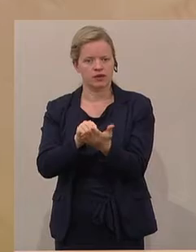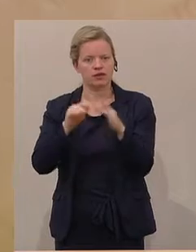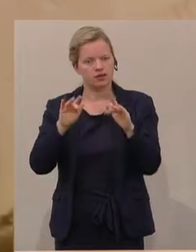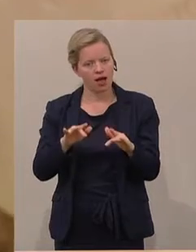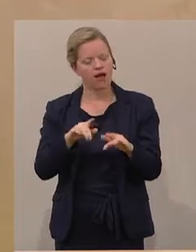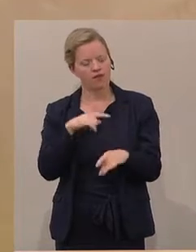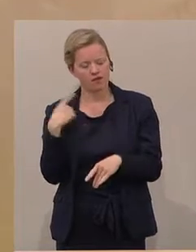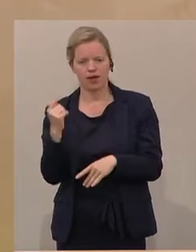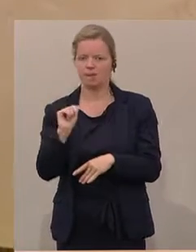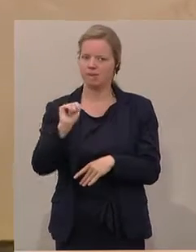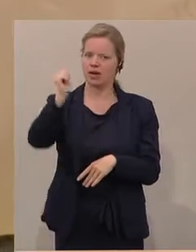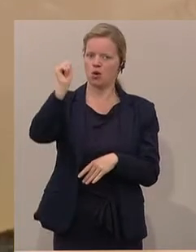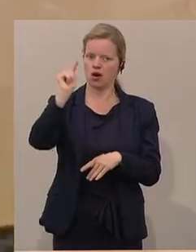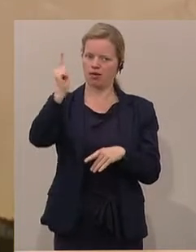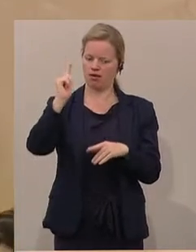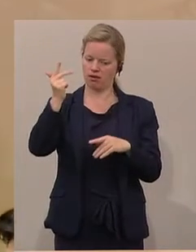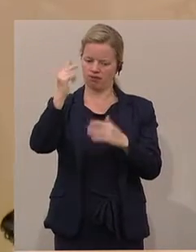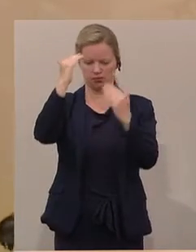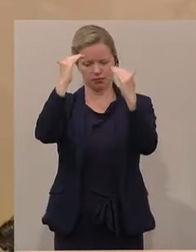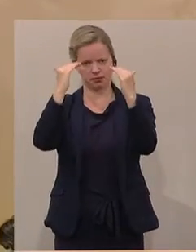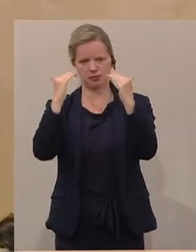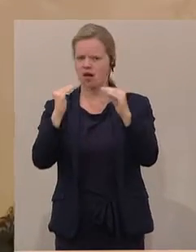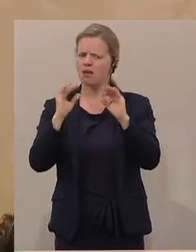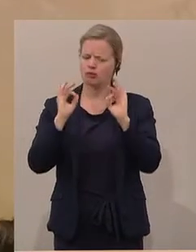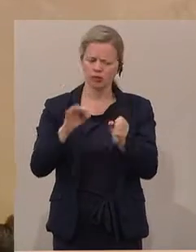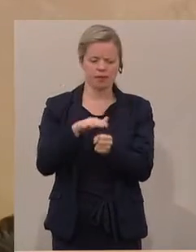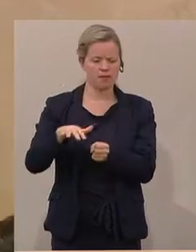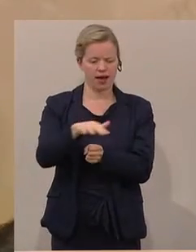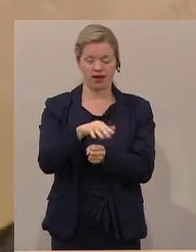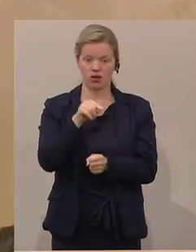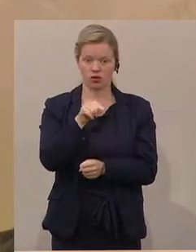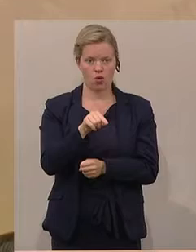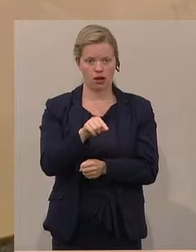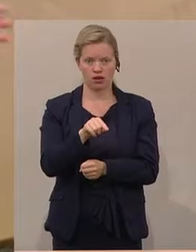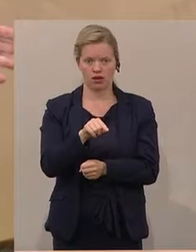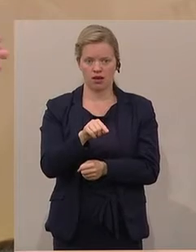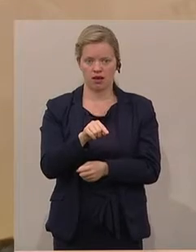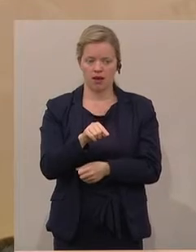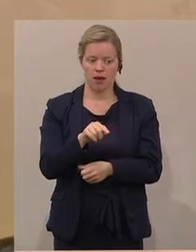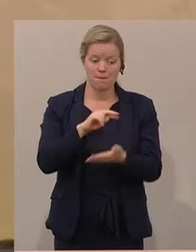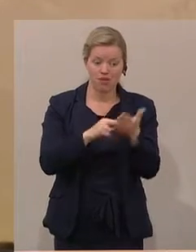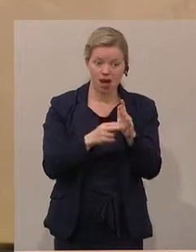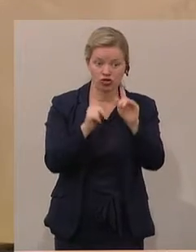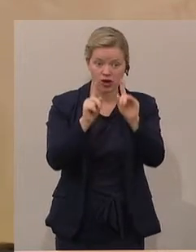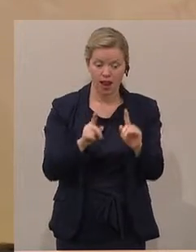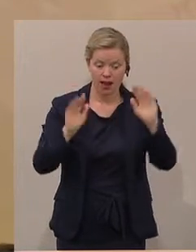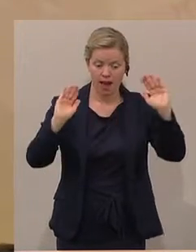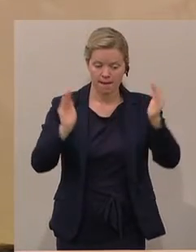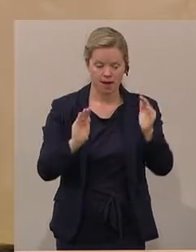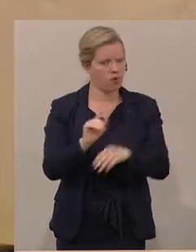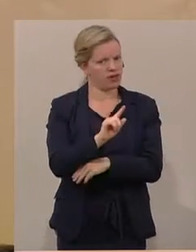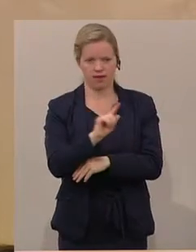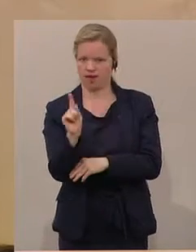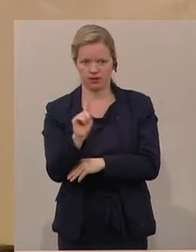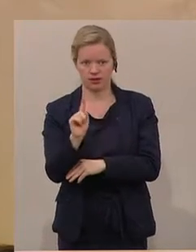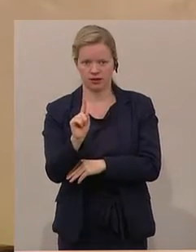Prioritäten setzen und auch gewisse Bereiche haben, wo es auf gar keinen Fall einen Abbau von Planstellen geben darf, sondern wir